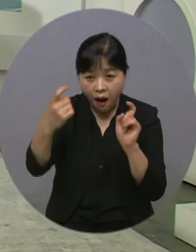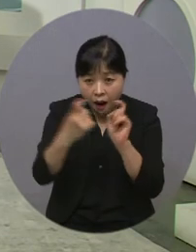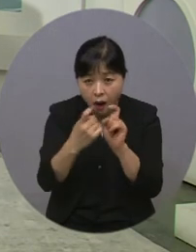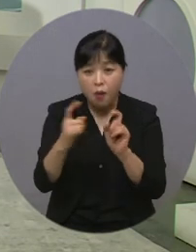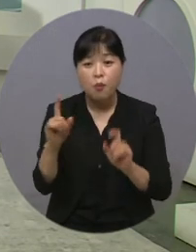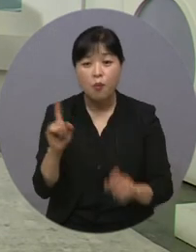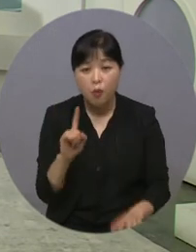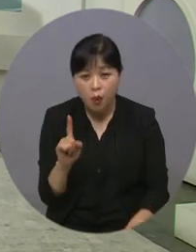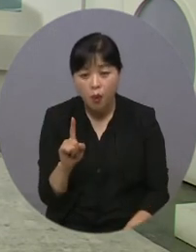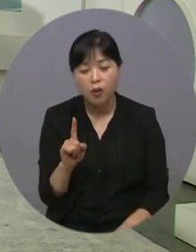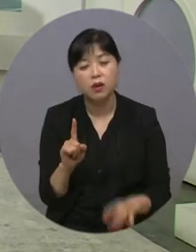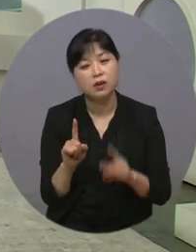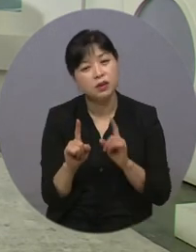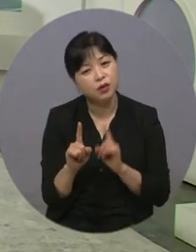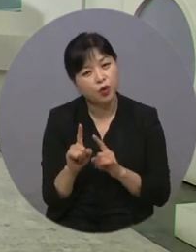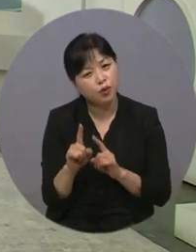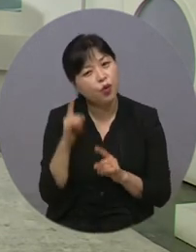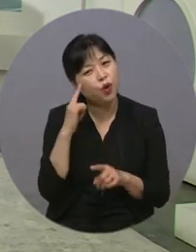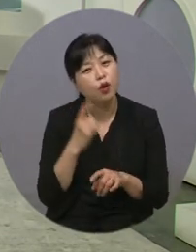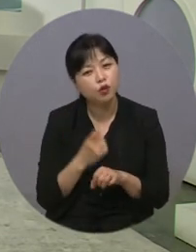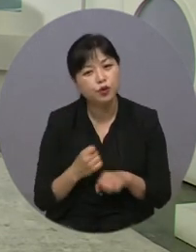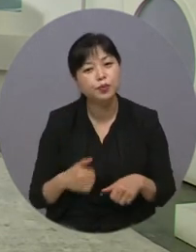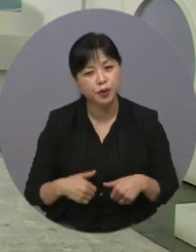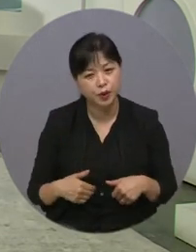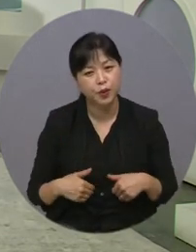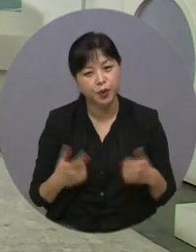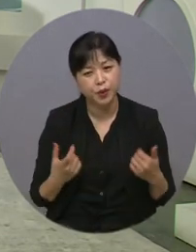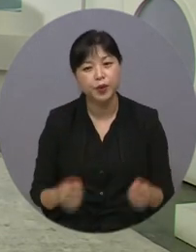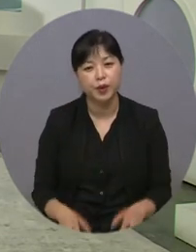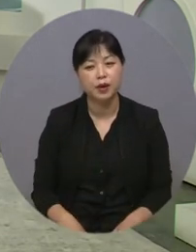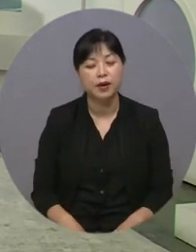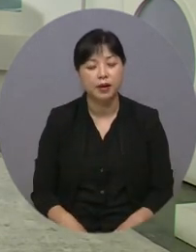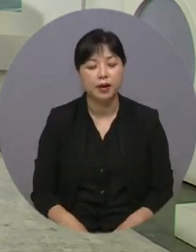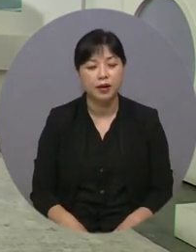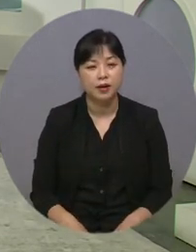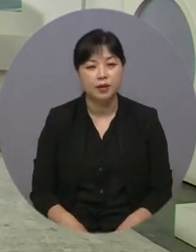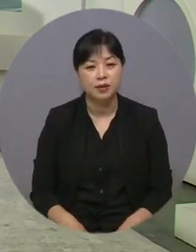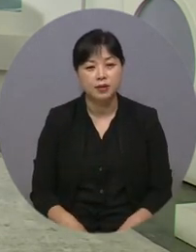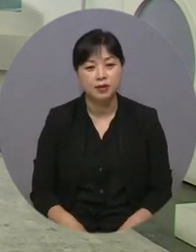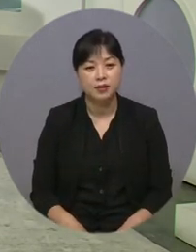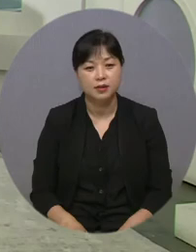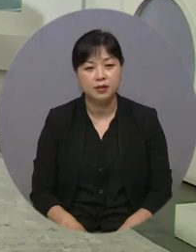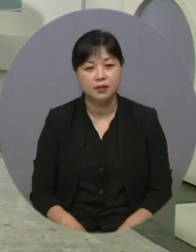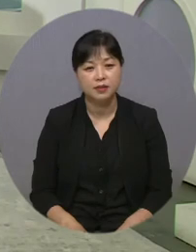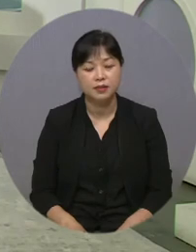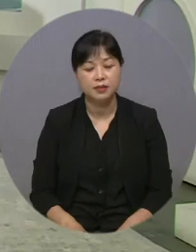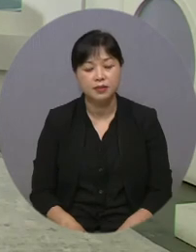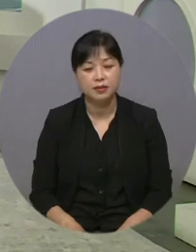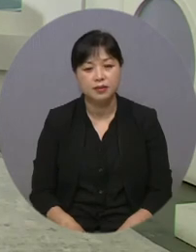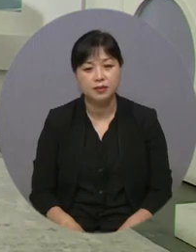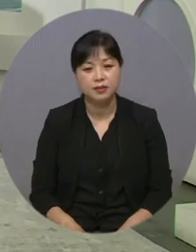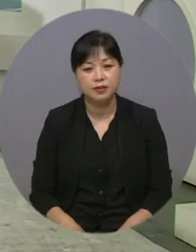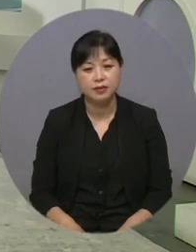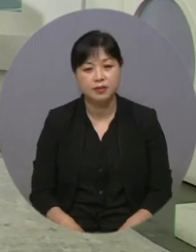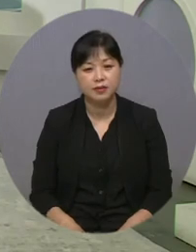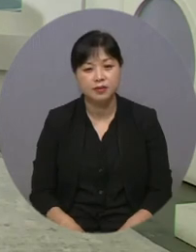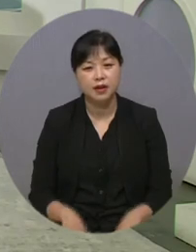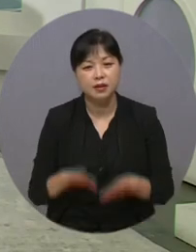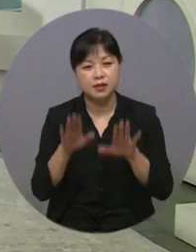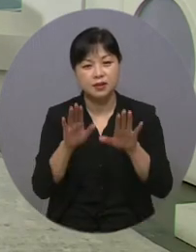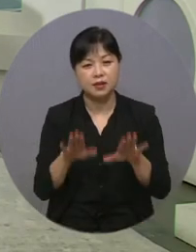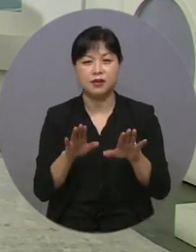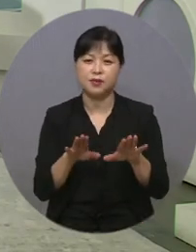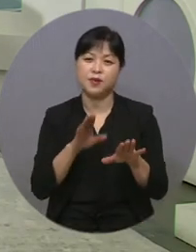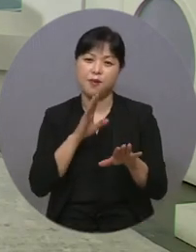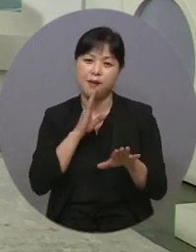전개될까? 이것도 연구해야 되겠지요. 그래서 참 그건 뭐 너나 없이 딜레마라고